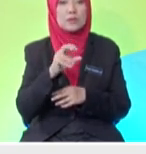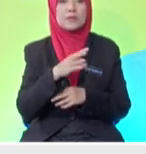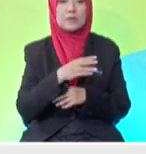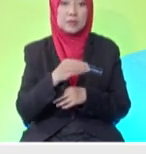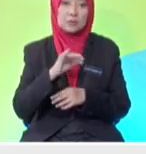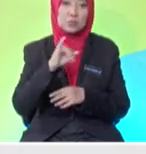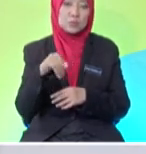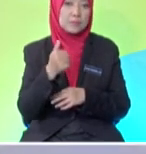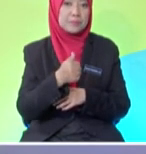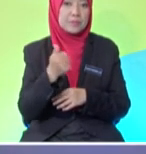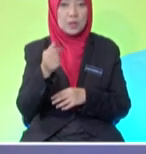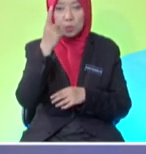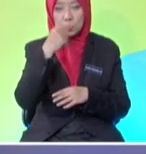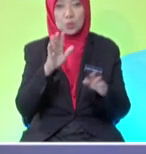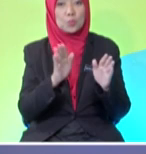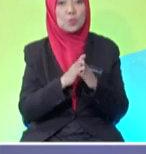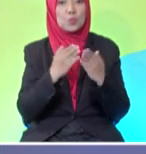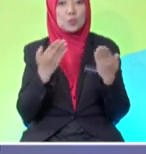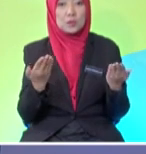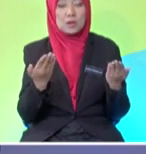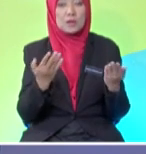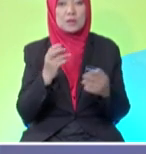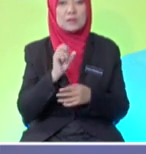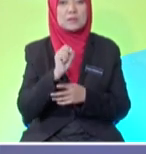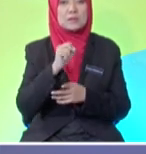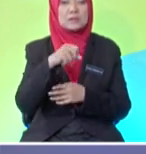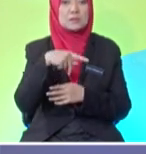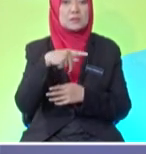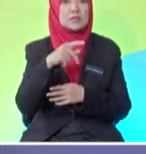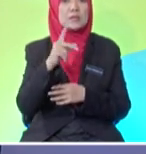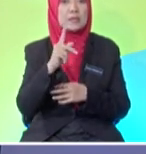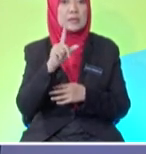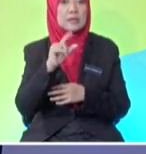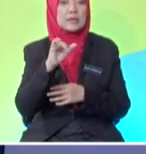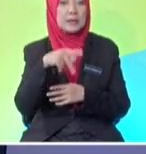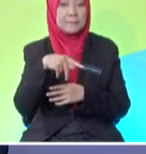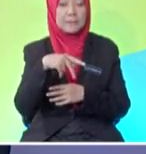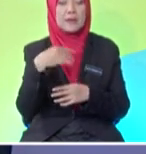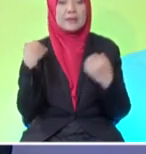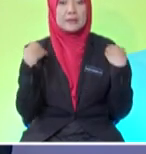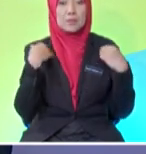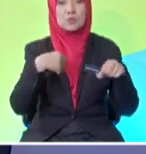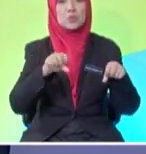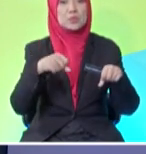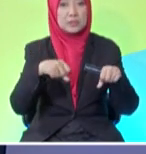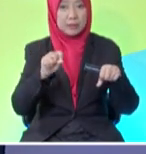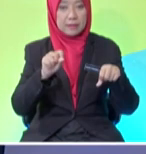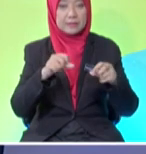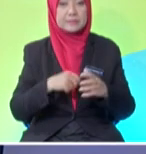bagi ataupun klik yang terdapat pada moto sikat baik